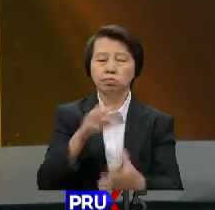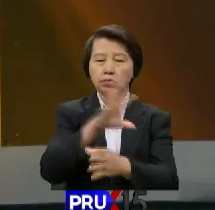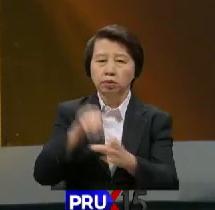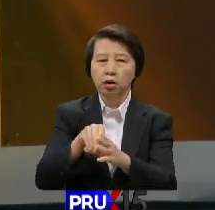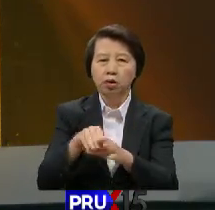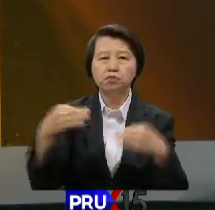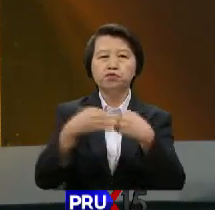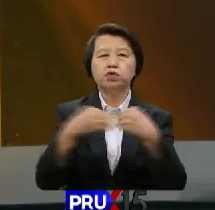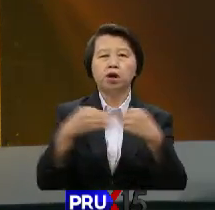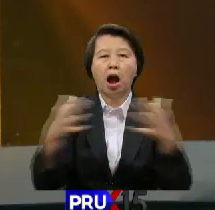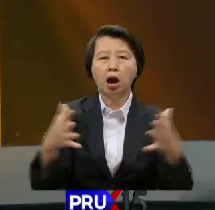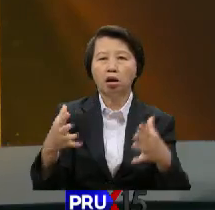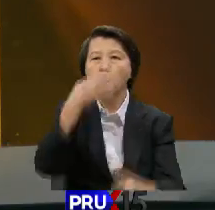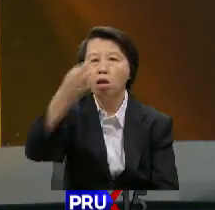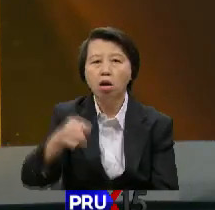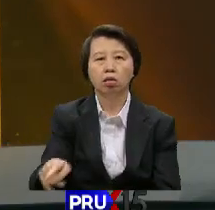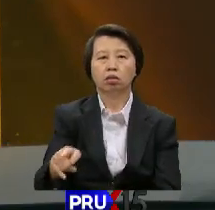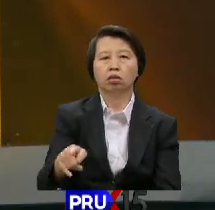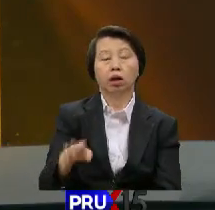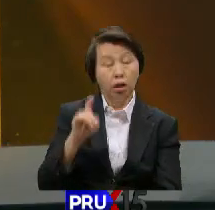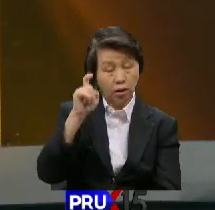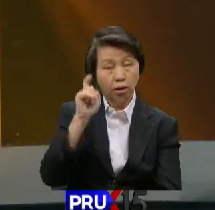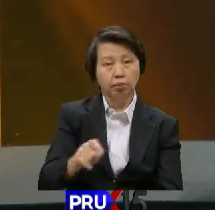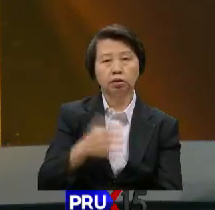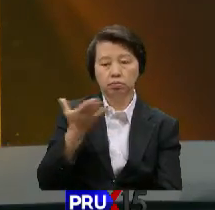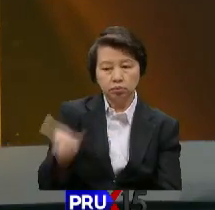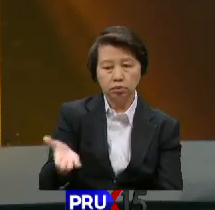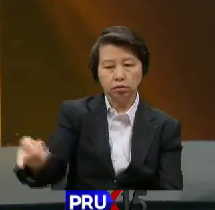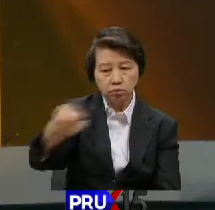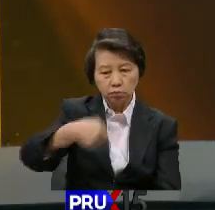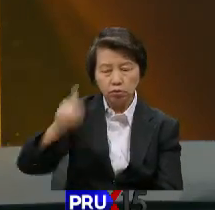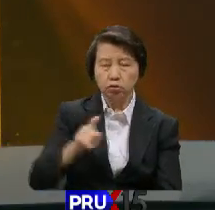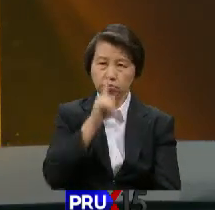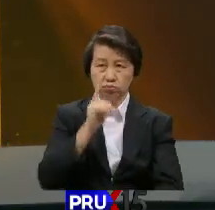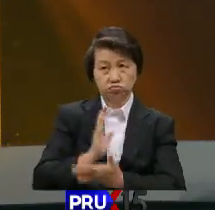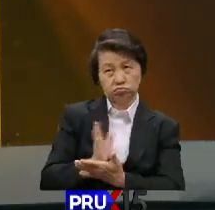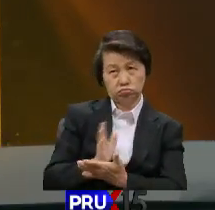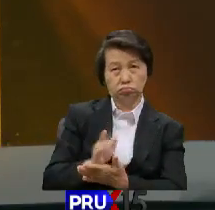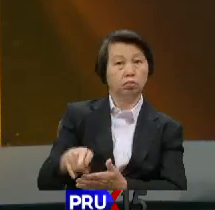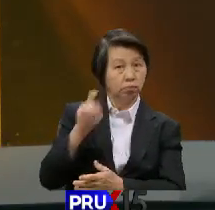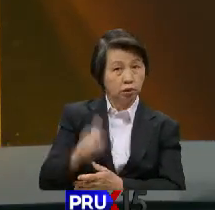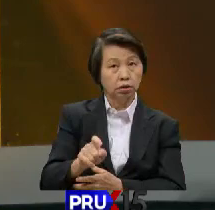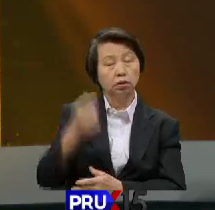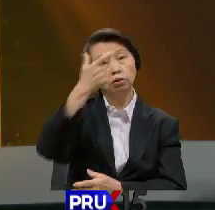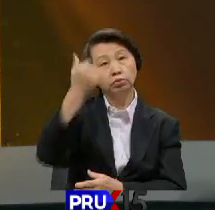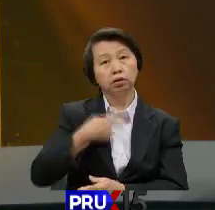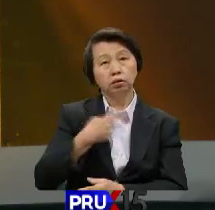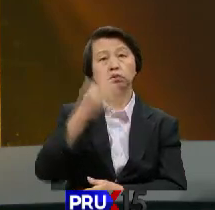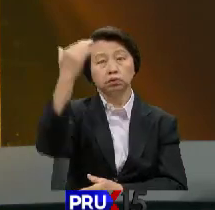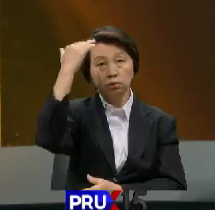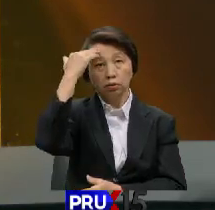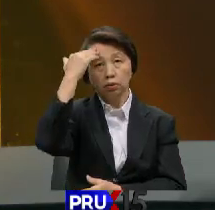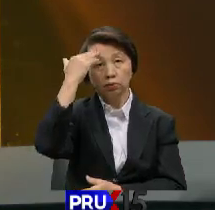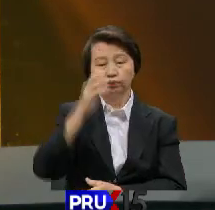yang melibatkan fitnah besar jadi ini yang perlu Mega pastikan sebab yang kita tahu